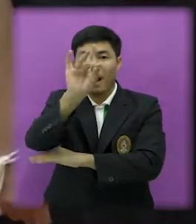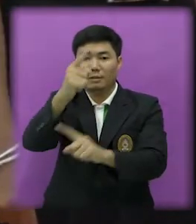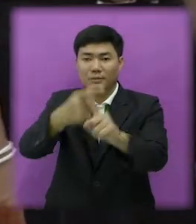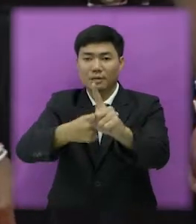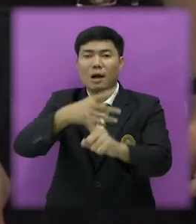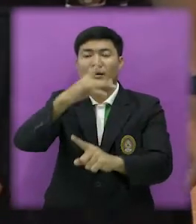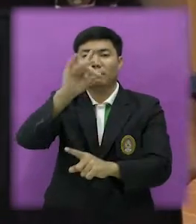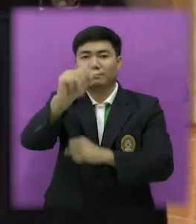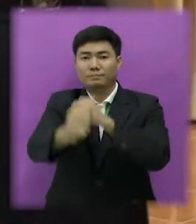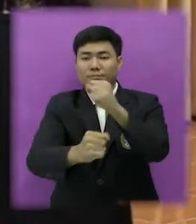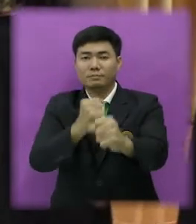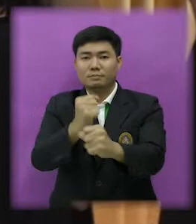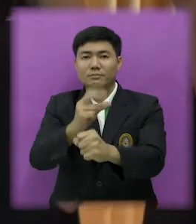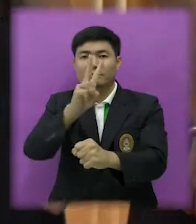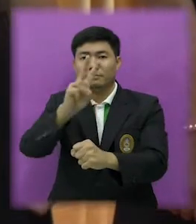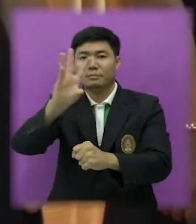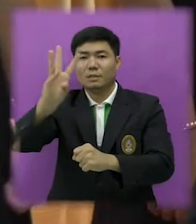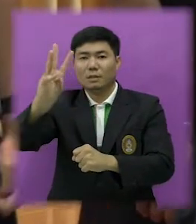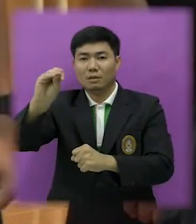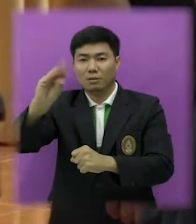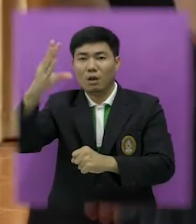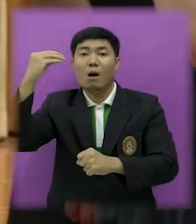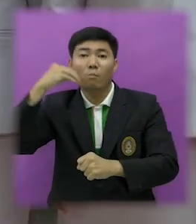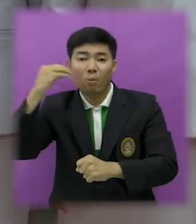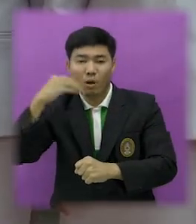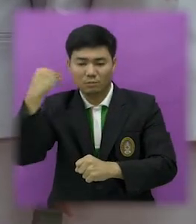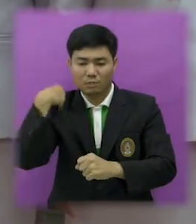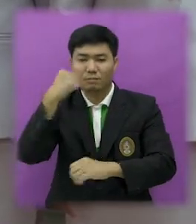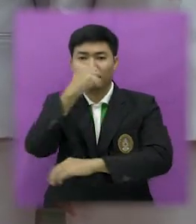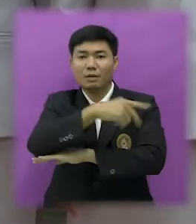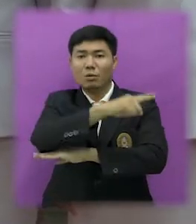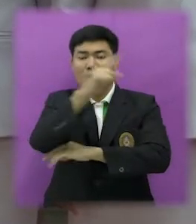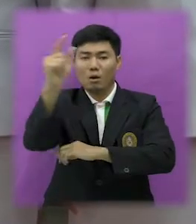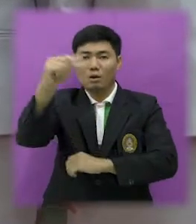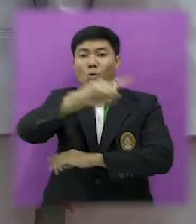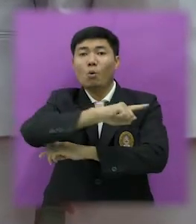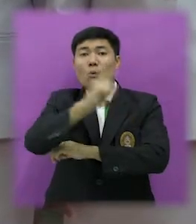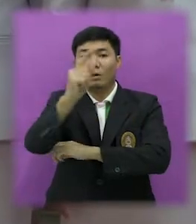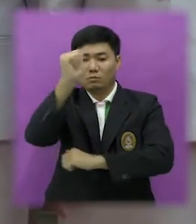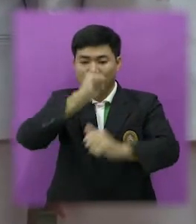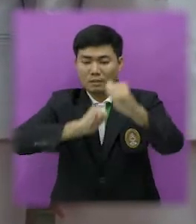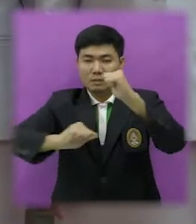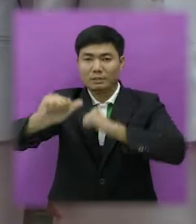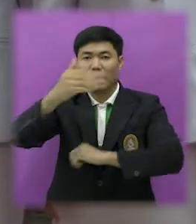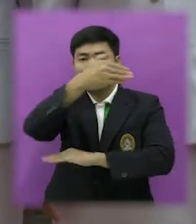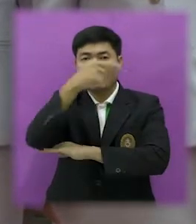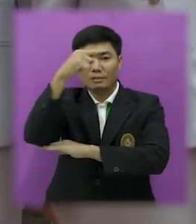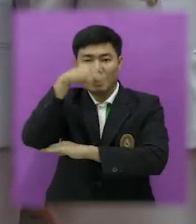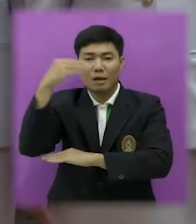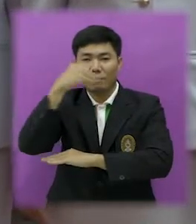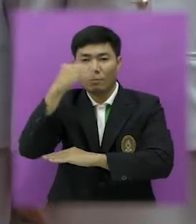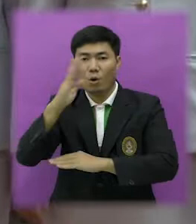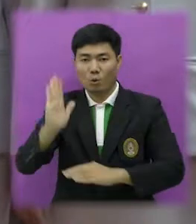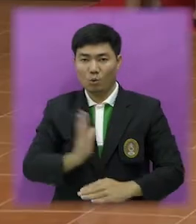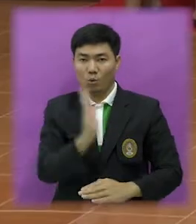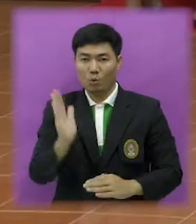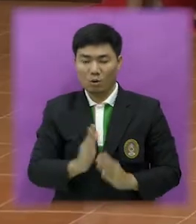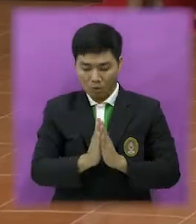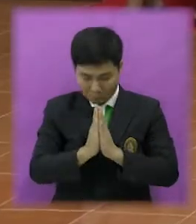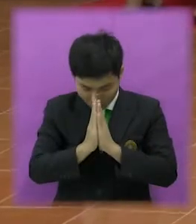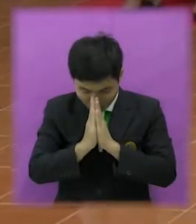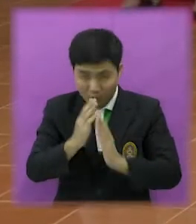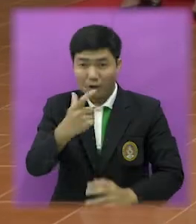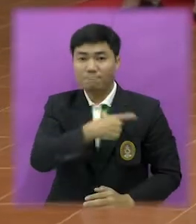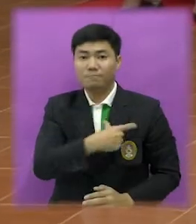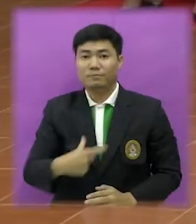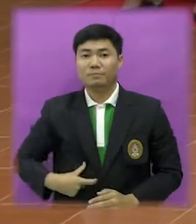ทุกปีเป็นวันวิทยาศาสตร์แห่งชาติเพื่อน้อมรำลึกถึงพระมหากรุณาธิคุณและเทิดพระเกียรติแด่พระบาทสมเด็จพระจอมเกล้า